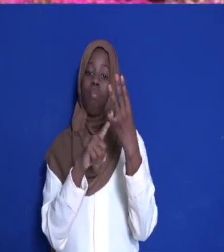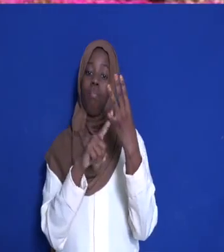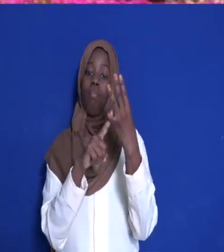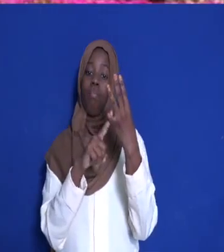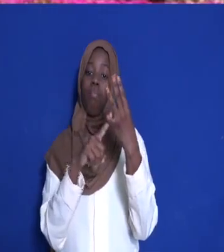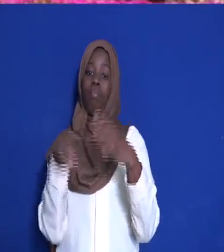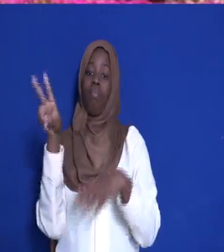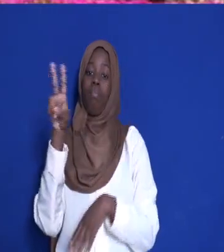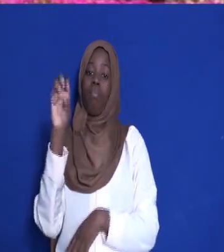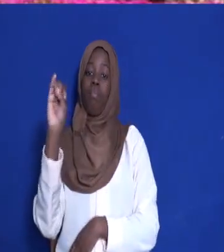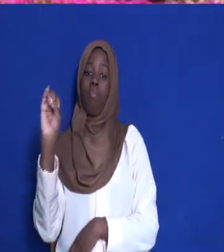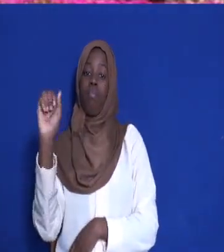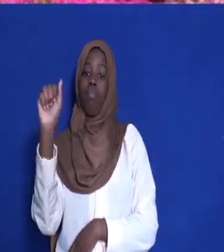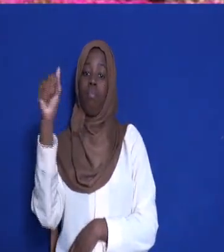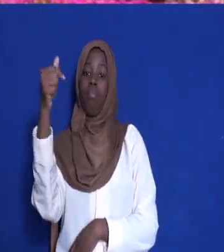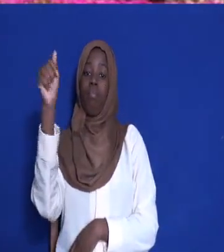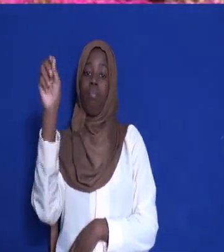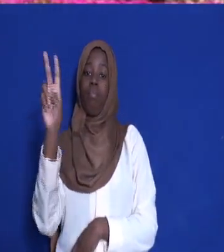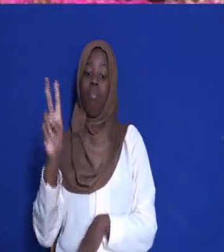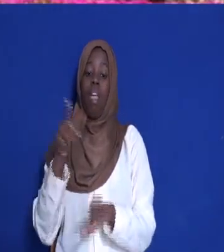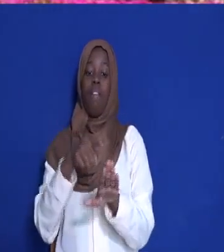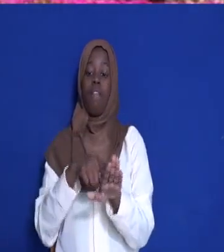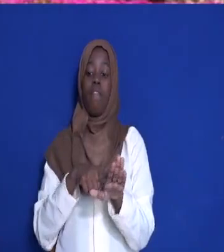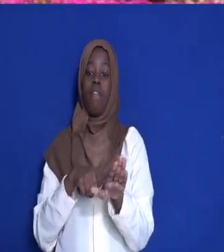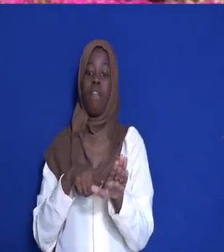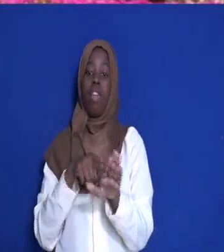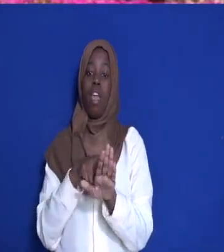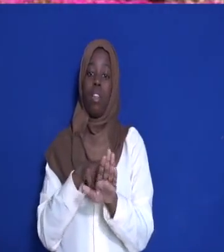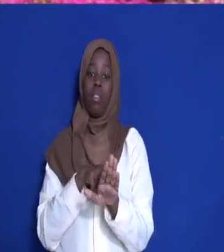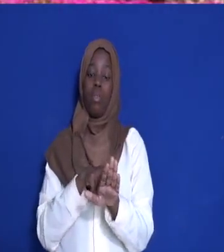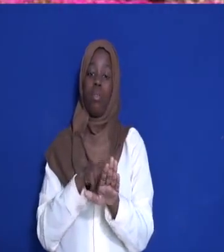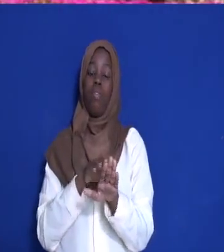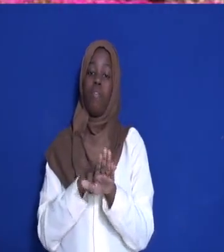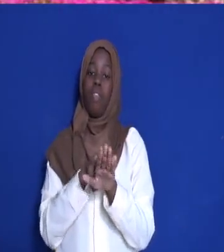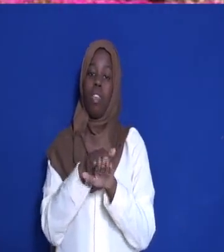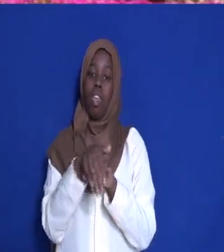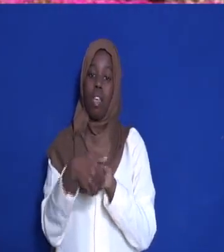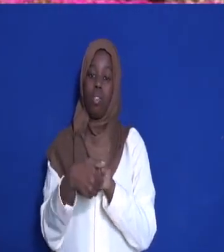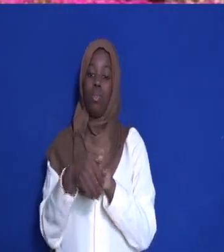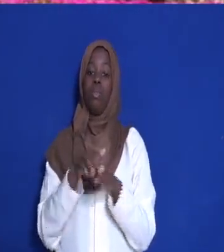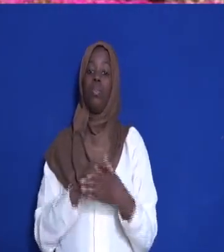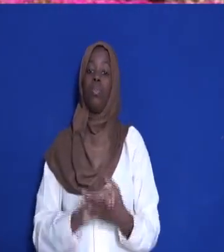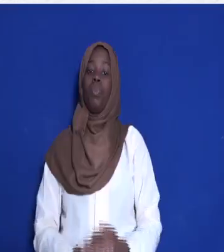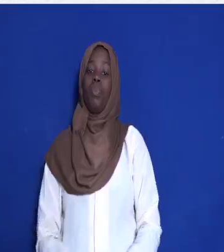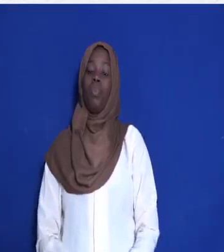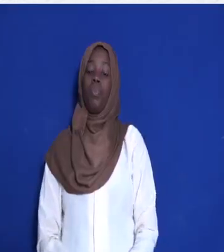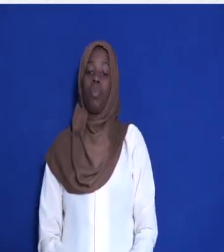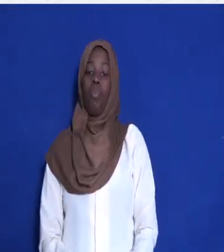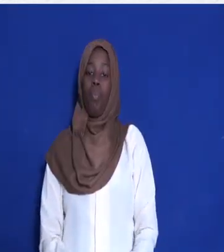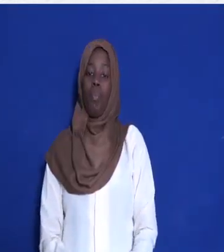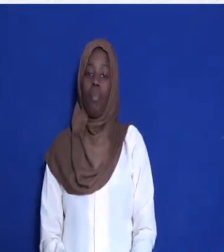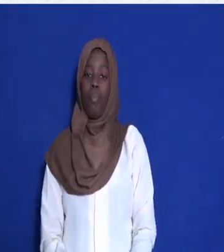Na namba nne ni viatu. Viatu. Viatu.